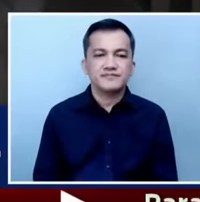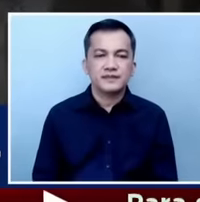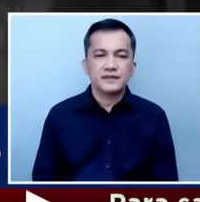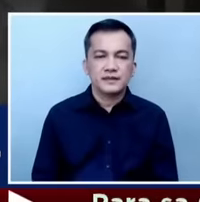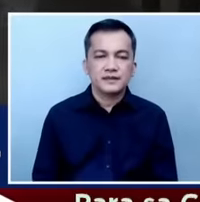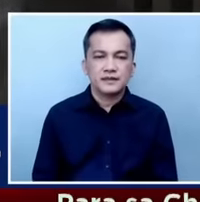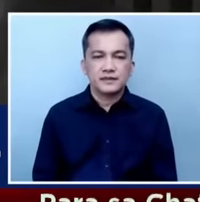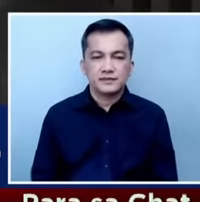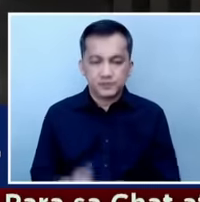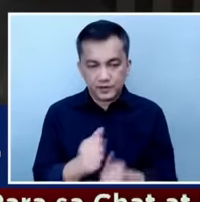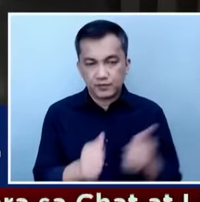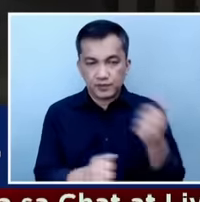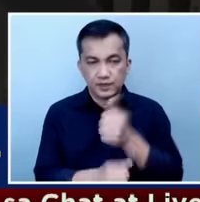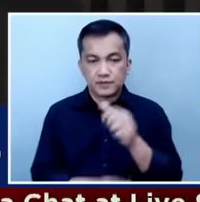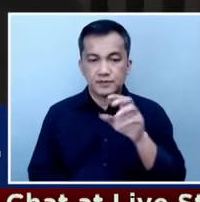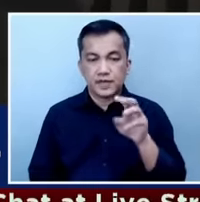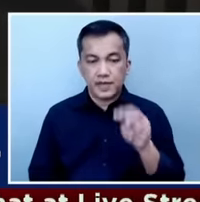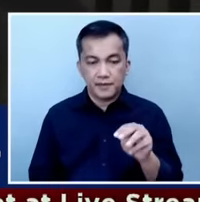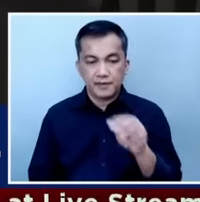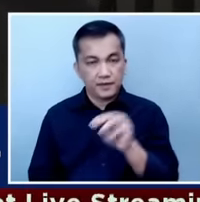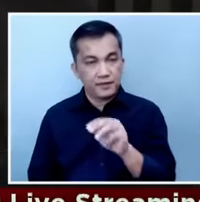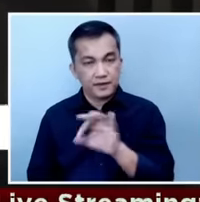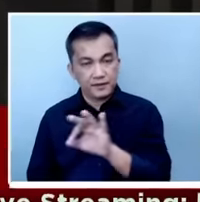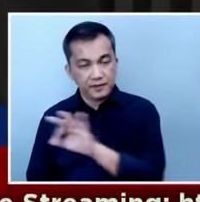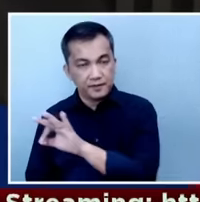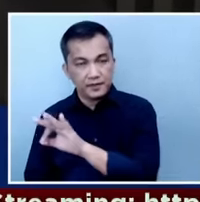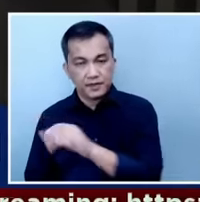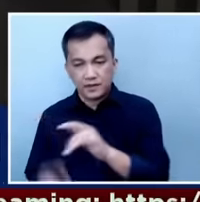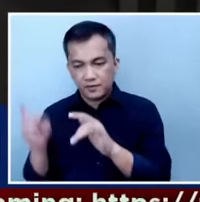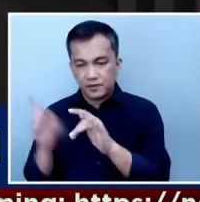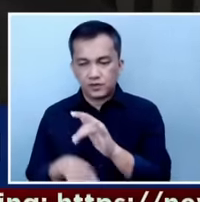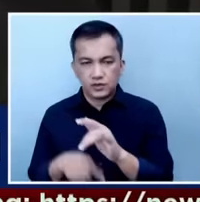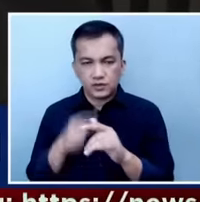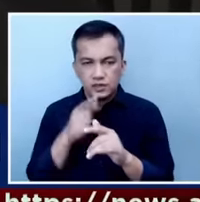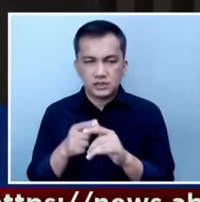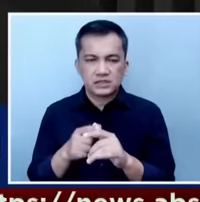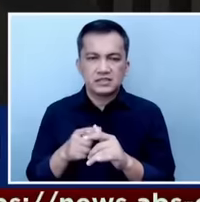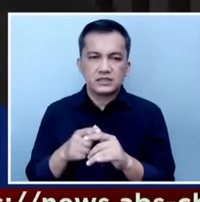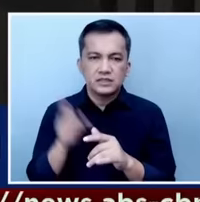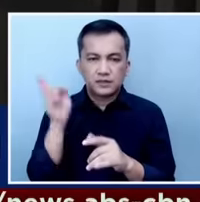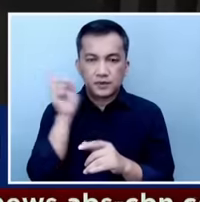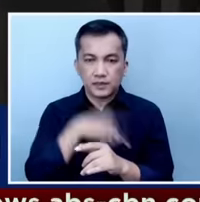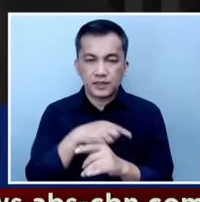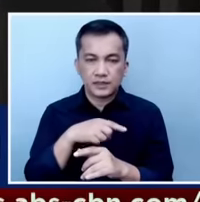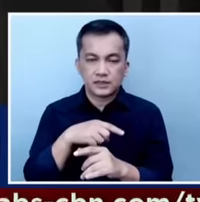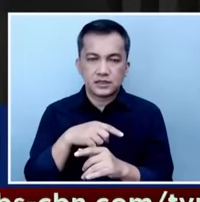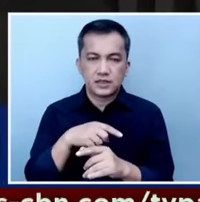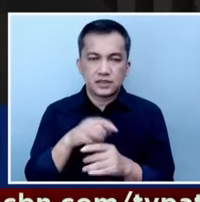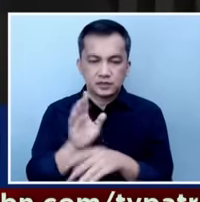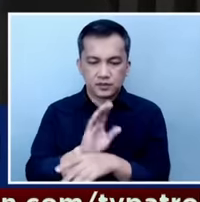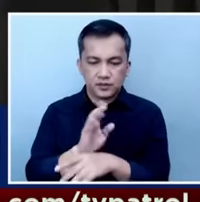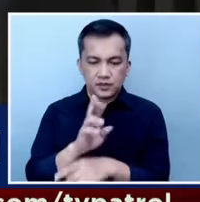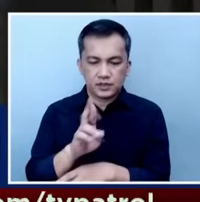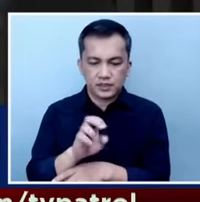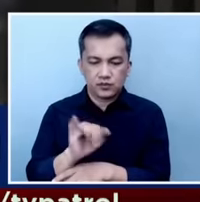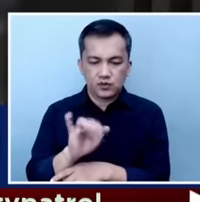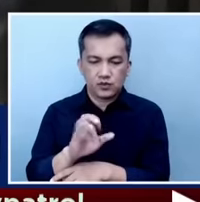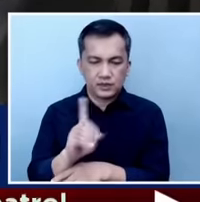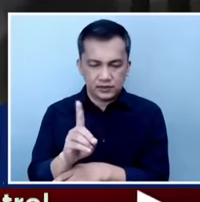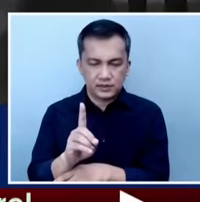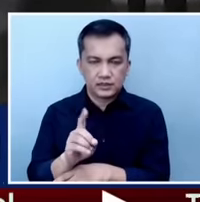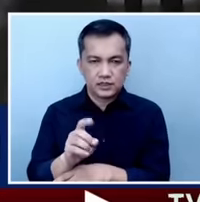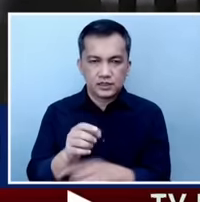ng pamunuan ng MMFF na pananagutin nila ang mga namimirata sa pelikulang Rewind. Nakikipag-ugnay na sila